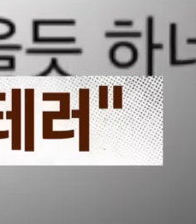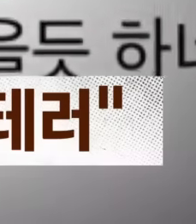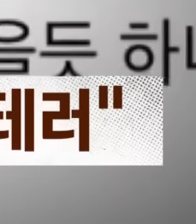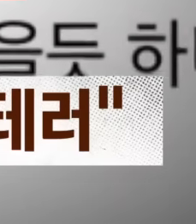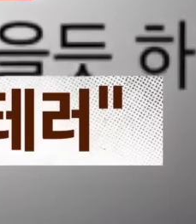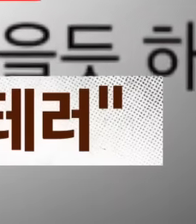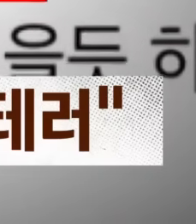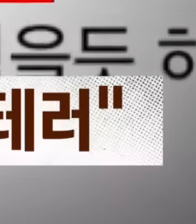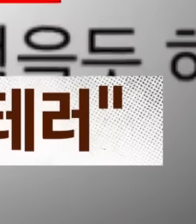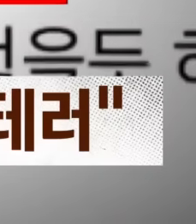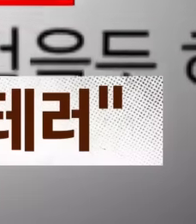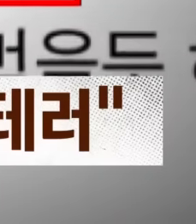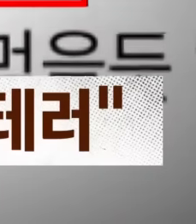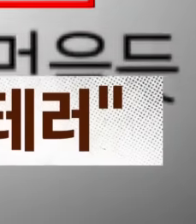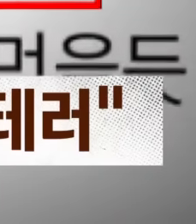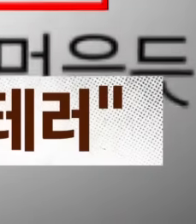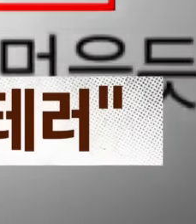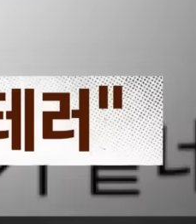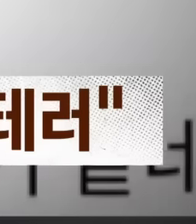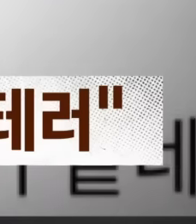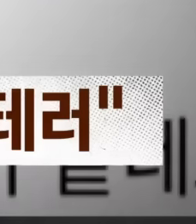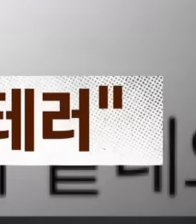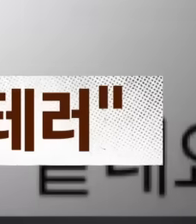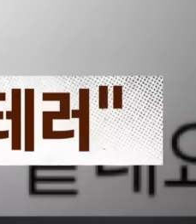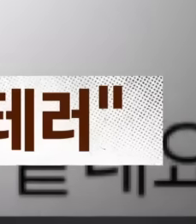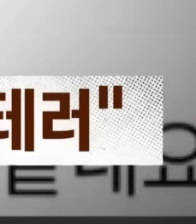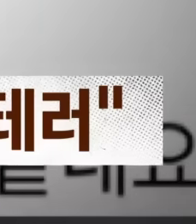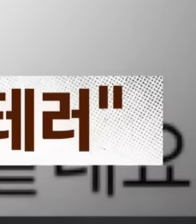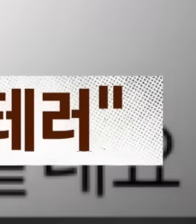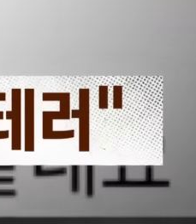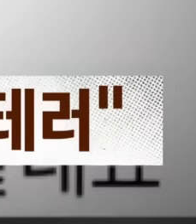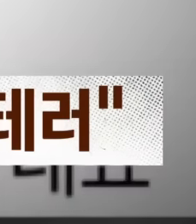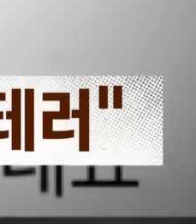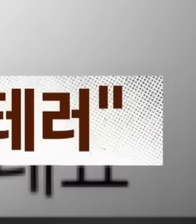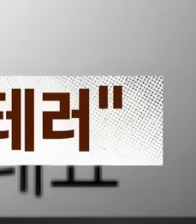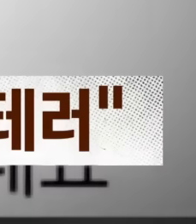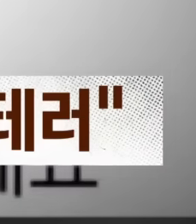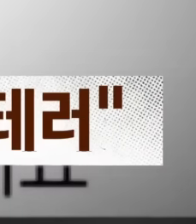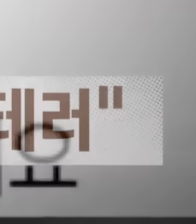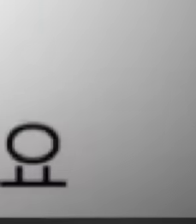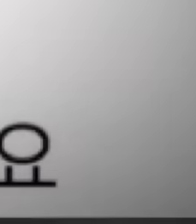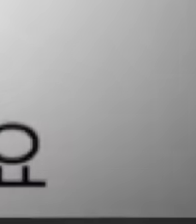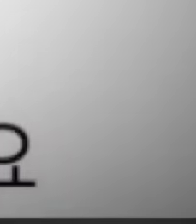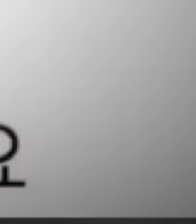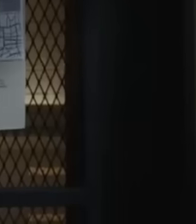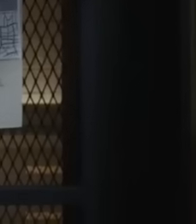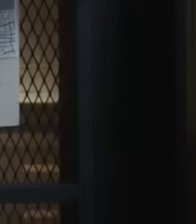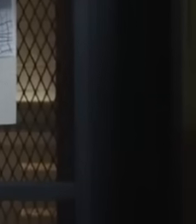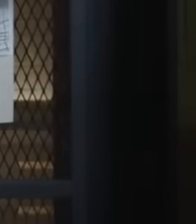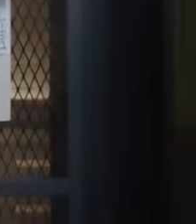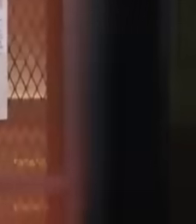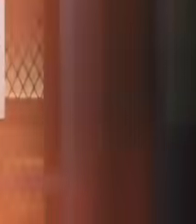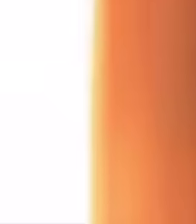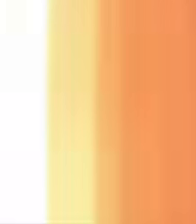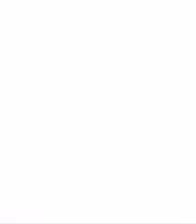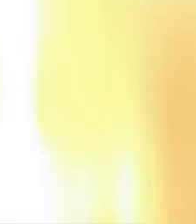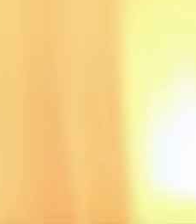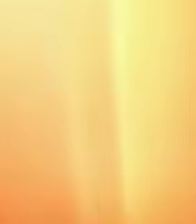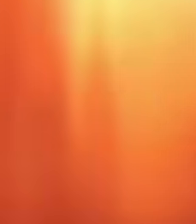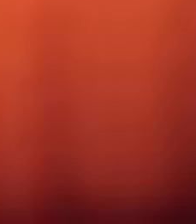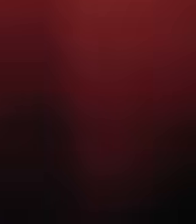한 직원이 급여 문제로 앙심을 품었고 지인들을 시켜 리뷰 테러에 협박까지 했다는 주장입니다.